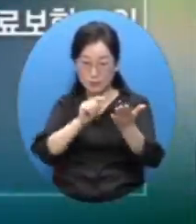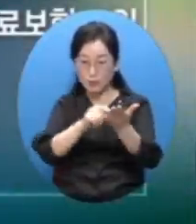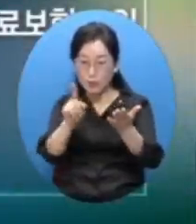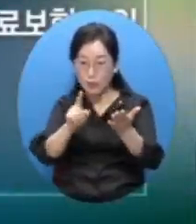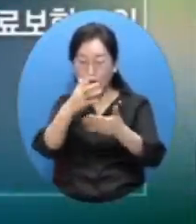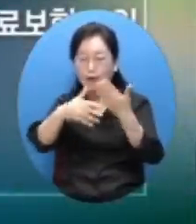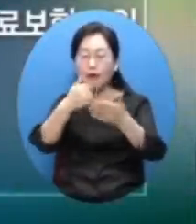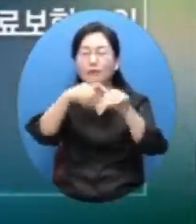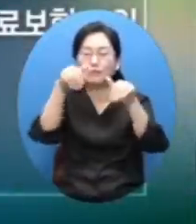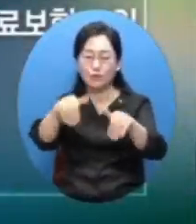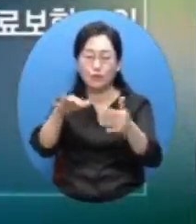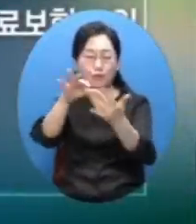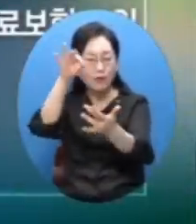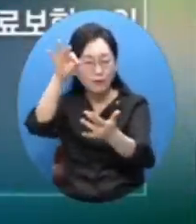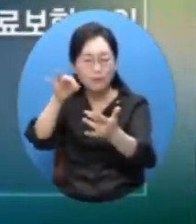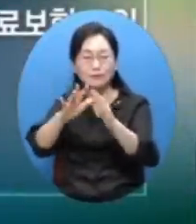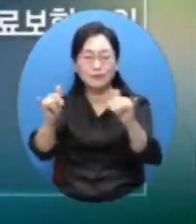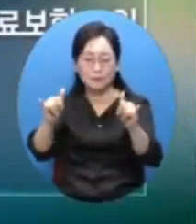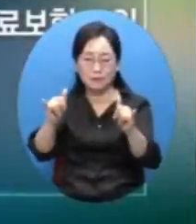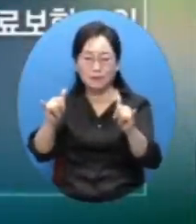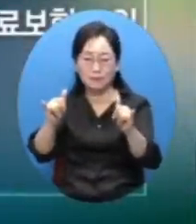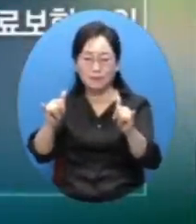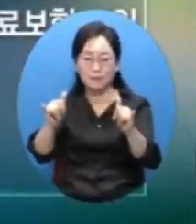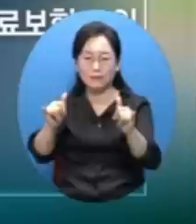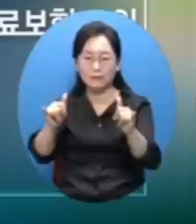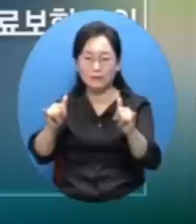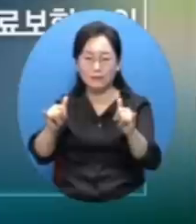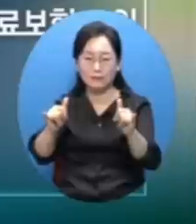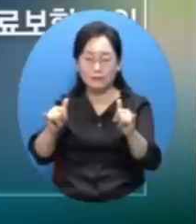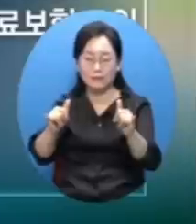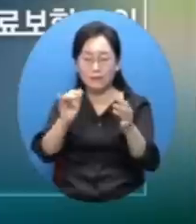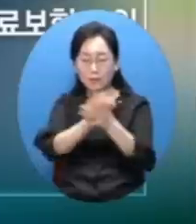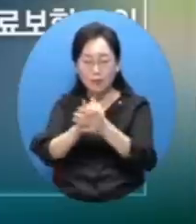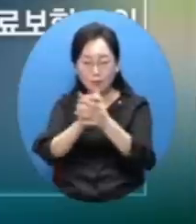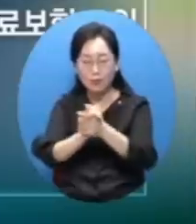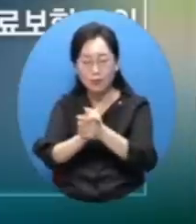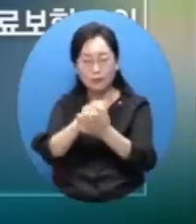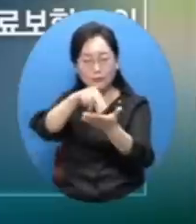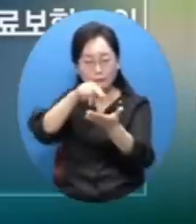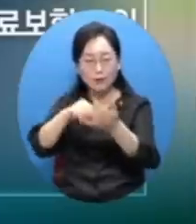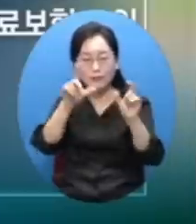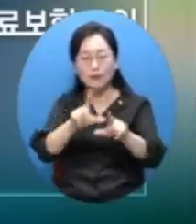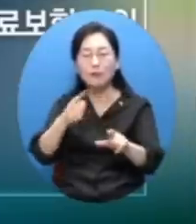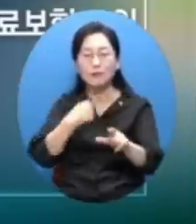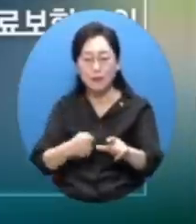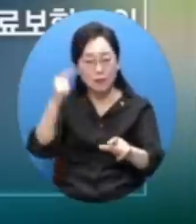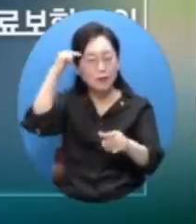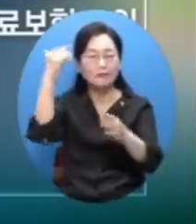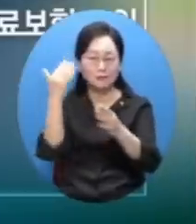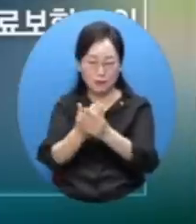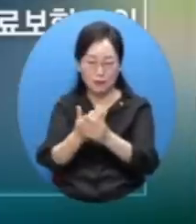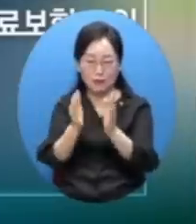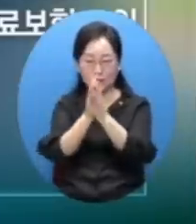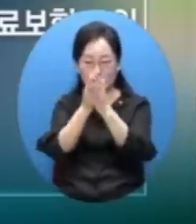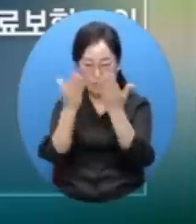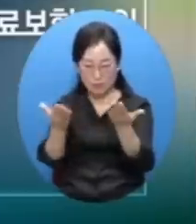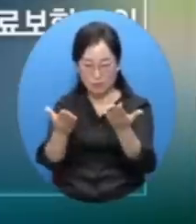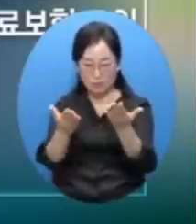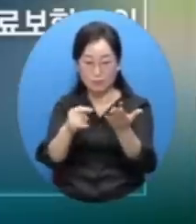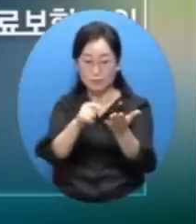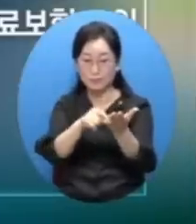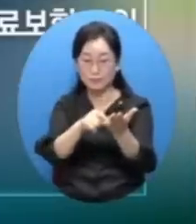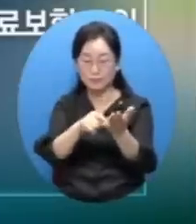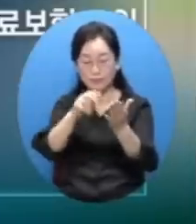종으로 택한 자로 벗으러 살았던 우리 박사님의 책이 나왔습니다. 그래서 이